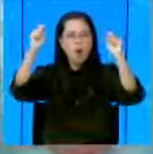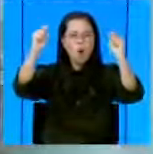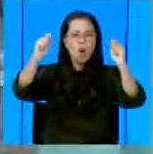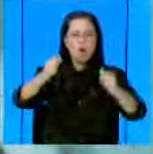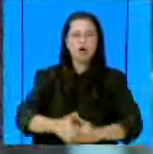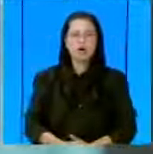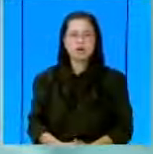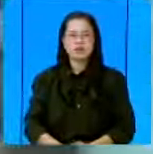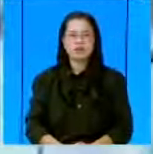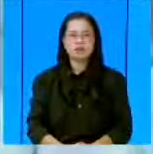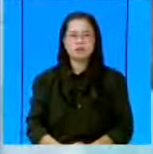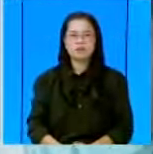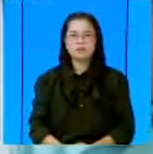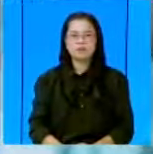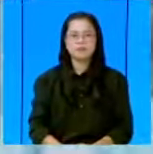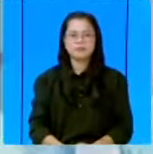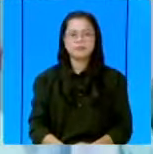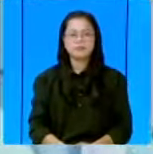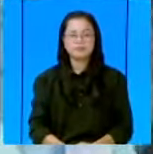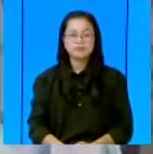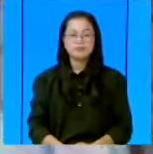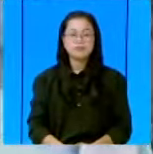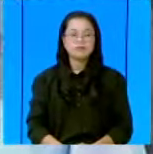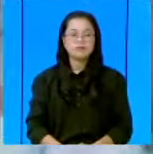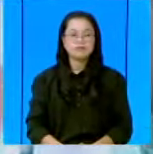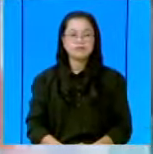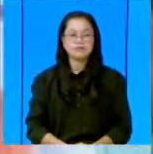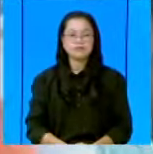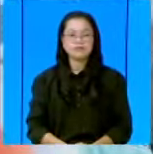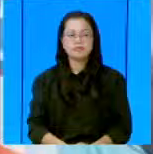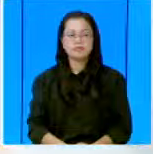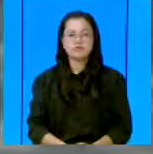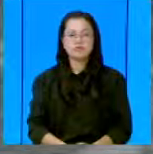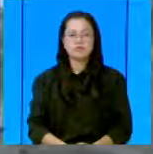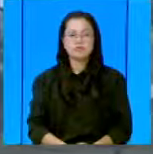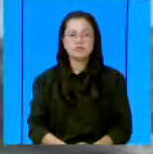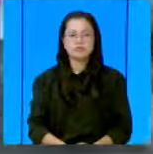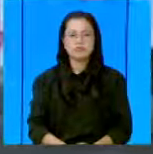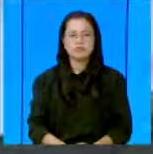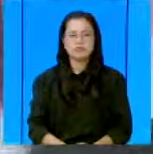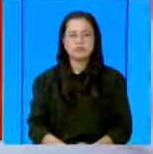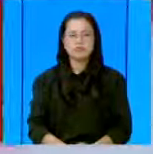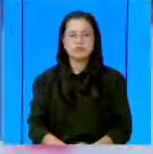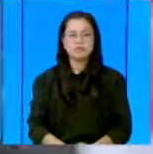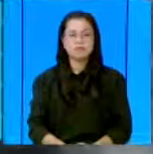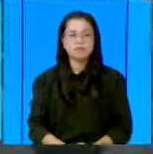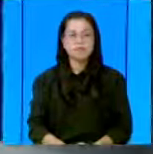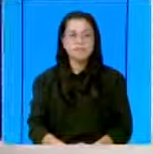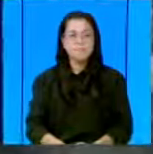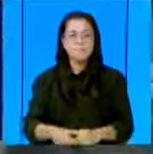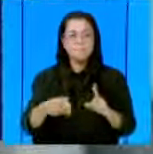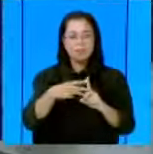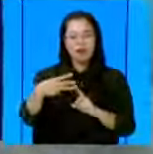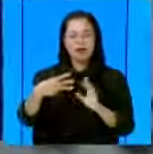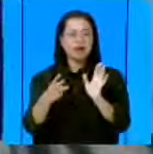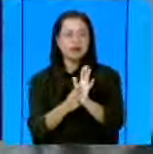Dan raga untuk semua boleh masuk. Gimana teman-teman, semangat untuk masuk? BEM Universitas 11 Maret UNS Solo